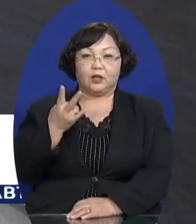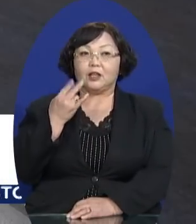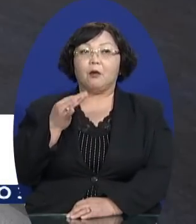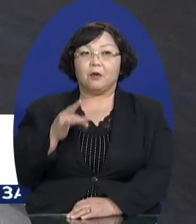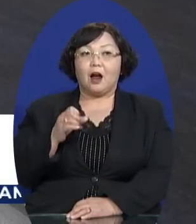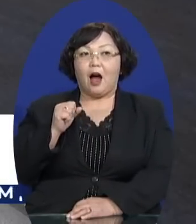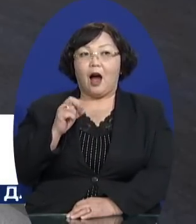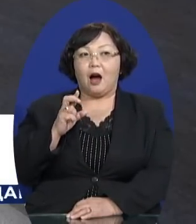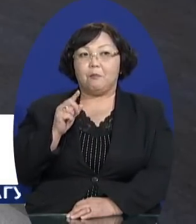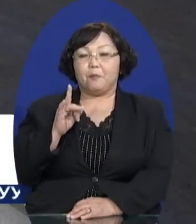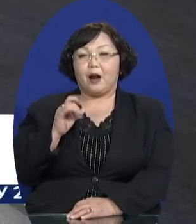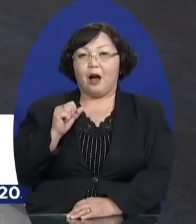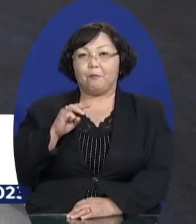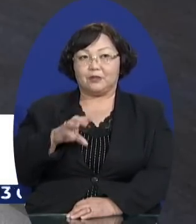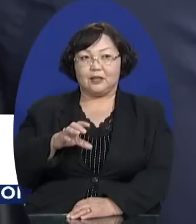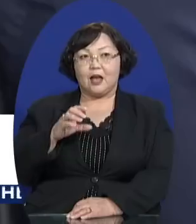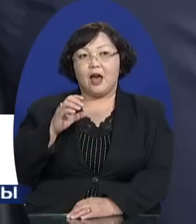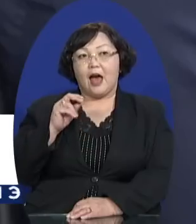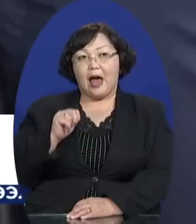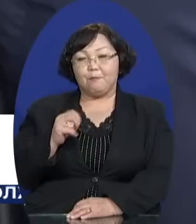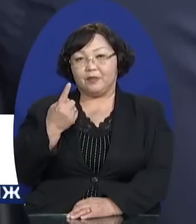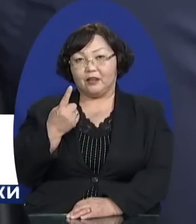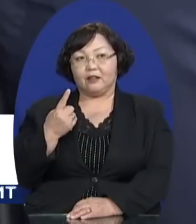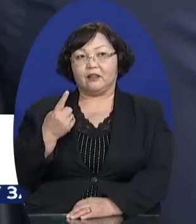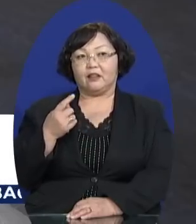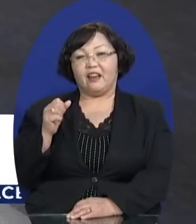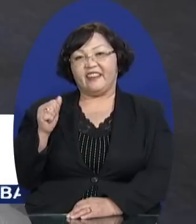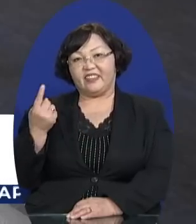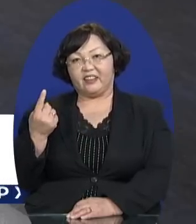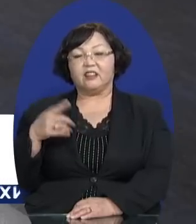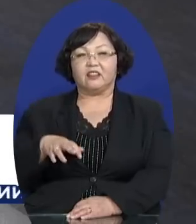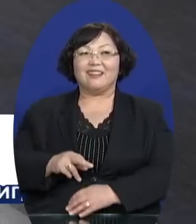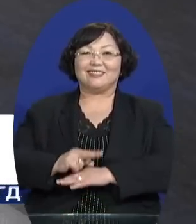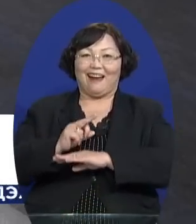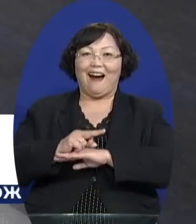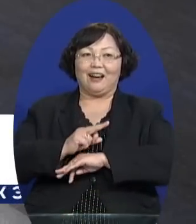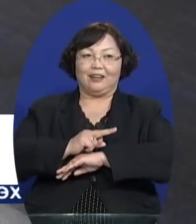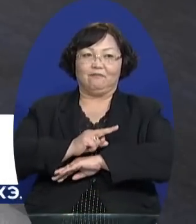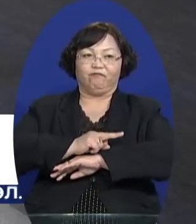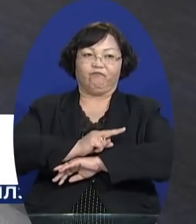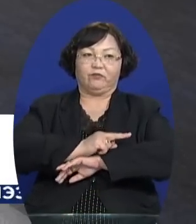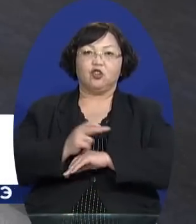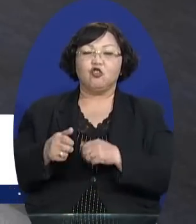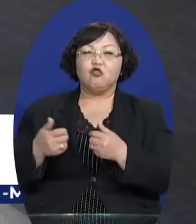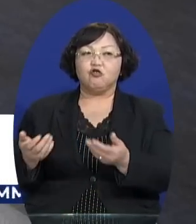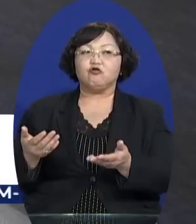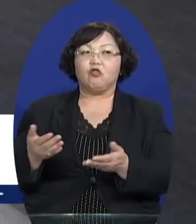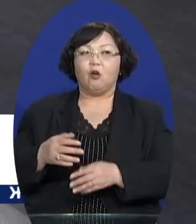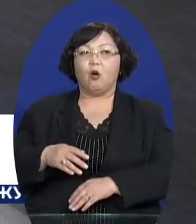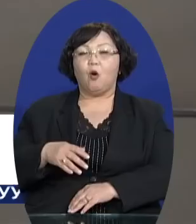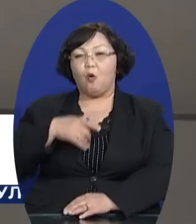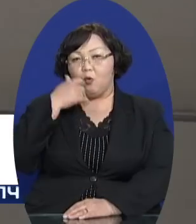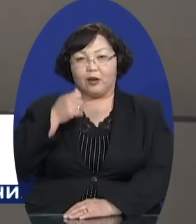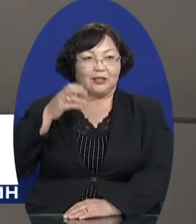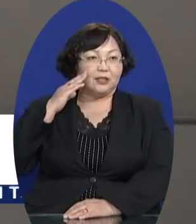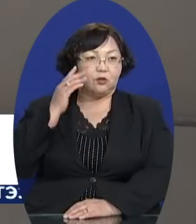Абрамс М1А1 танкуудыг нийлүүлэх хэвээрээ гэдгээ Америк нэгдсэн улс нотолсныг ТАСС мөн мэдээндээ онцлсан байна. Энэ үднээс Украины цэргийн